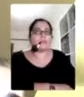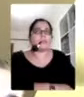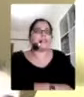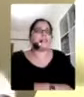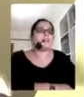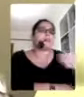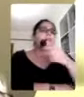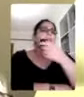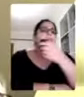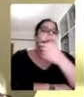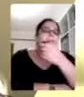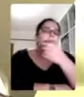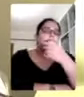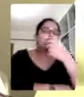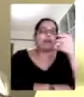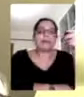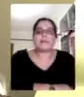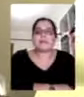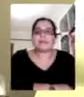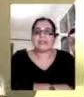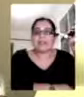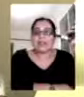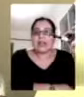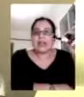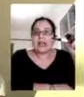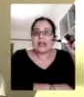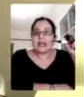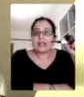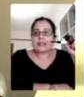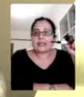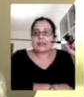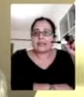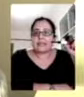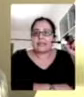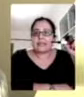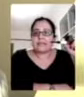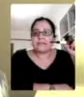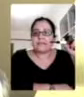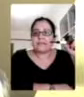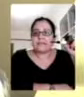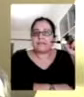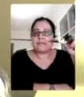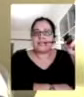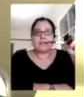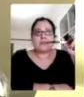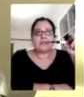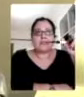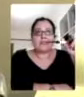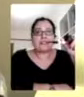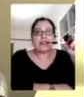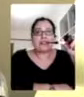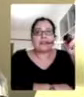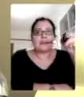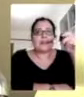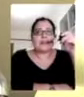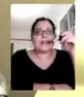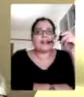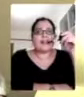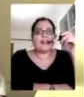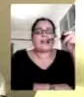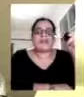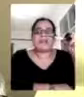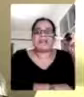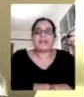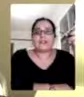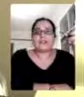o yüzden çok memnun değilim bu Facebook'un canlı şeyinden. Ya Aslında tecrübemiz de ilk. Benim aklıma bir şey